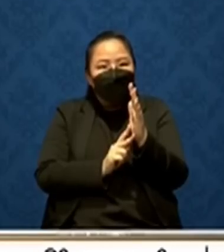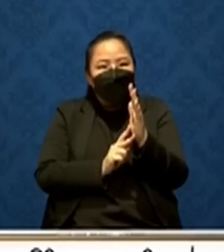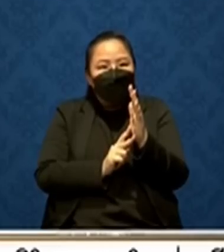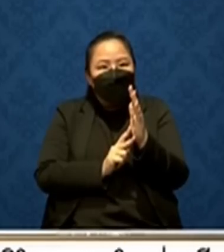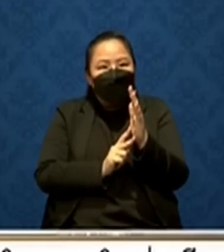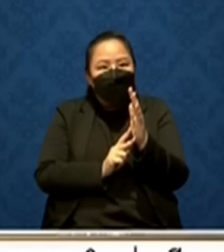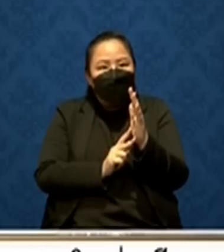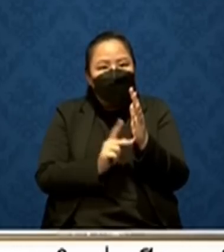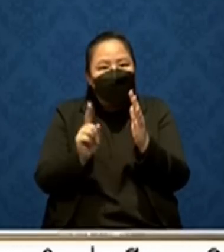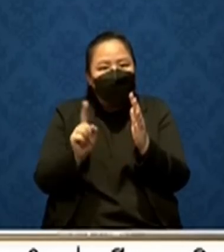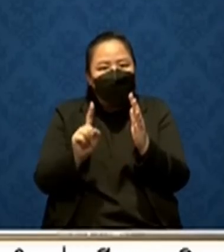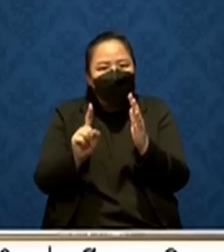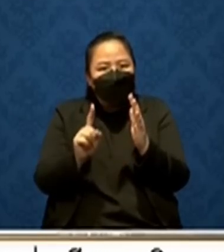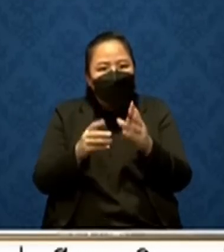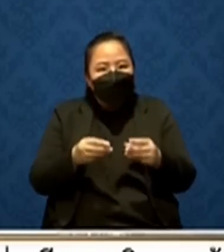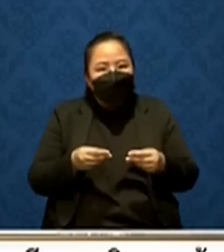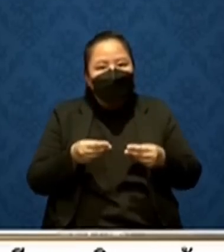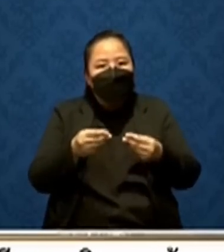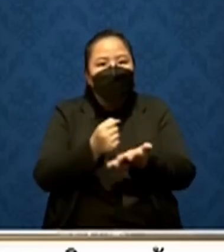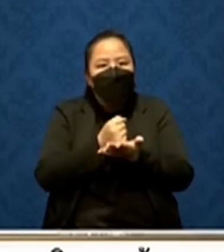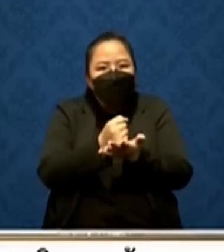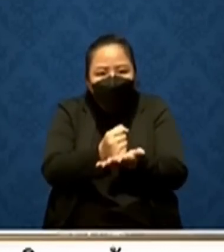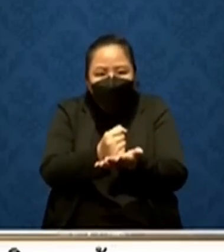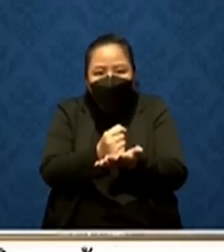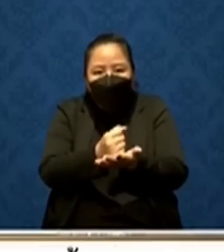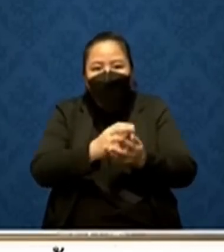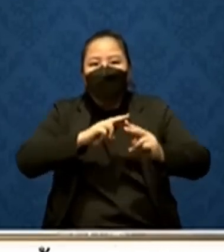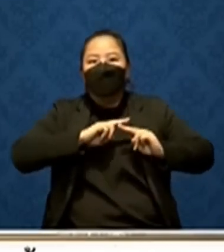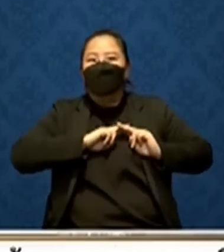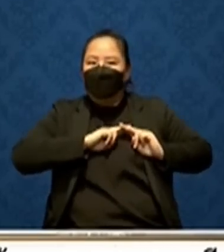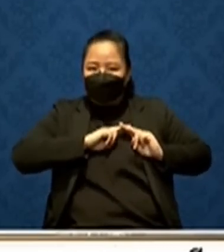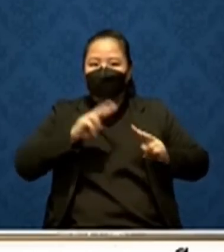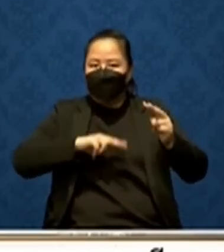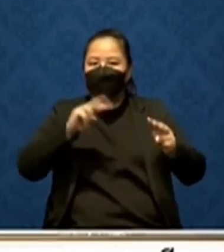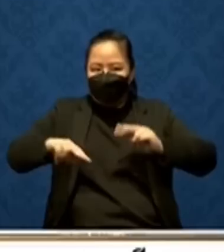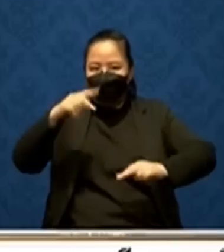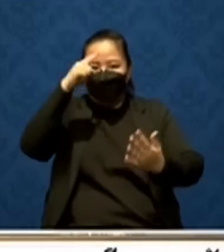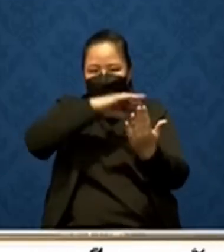ต่อระบบเผด็จการบริหารประเทศชาติบ้านเรือ